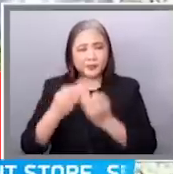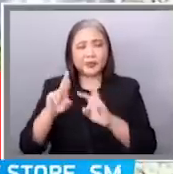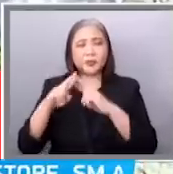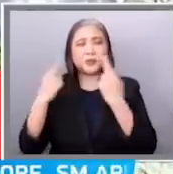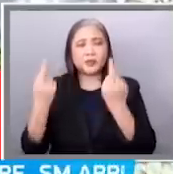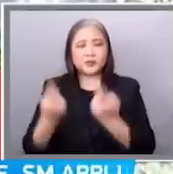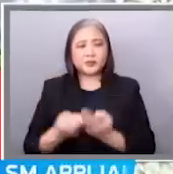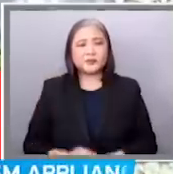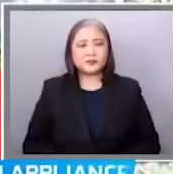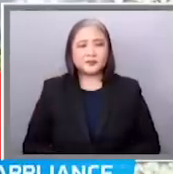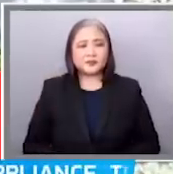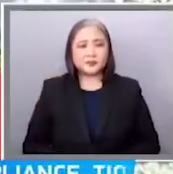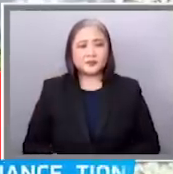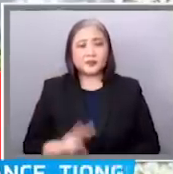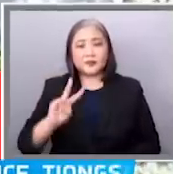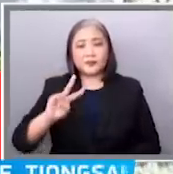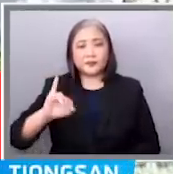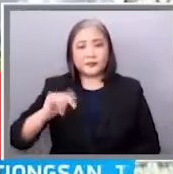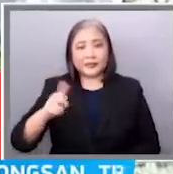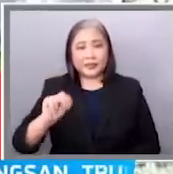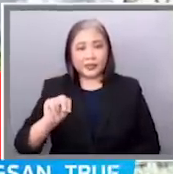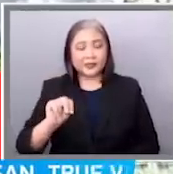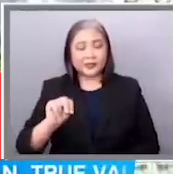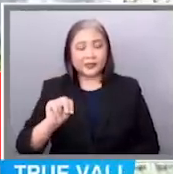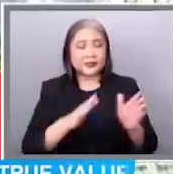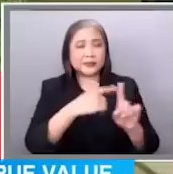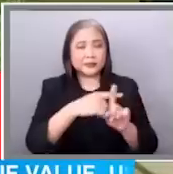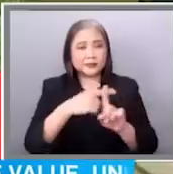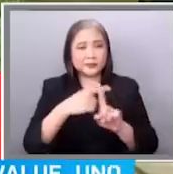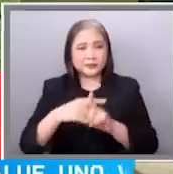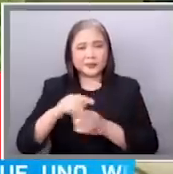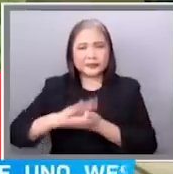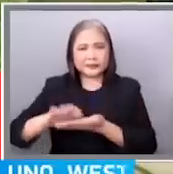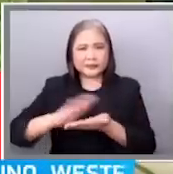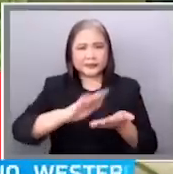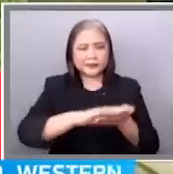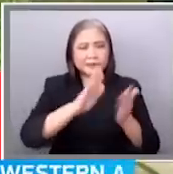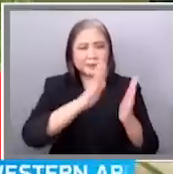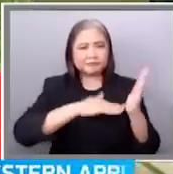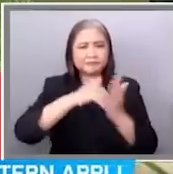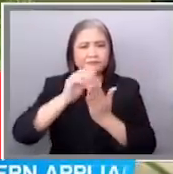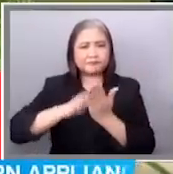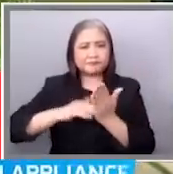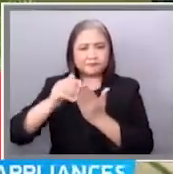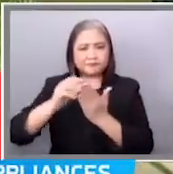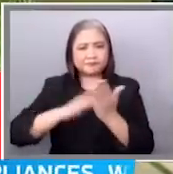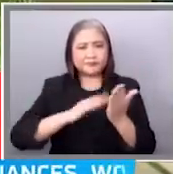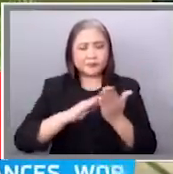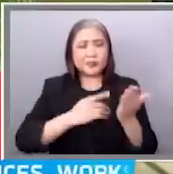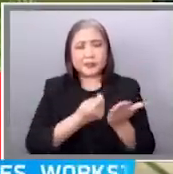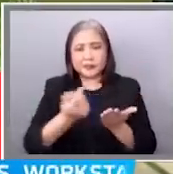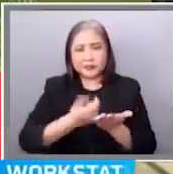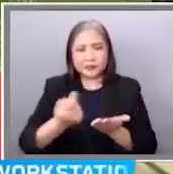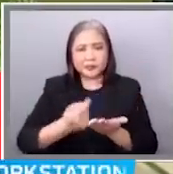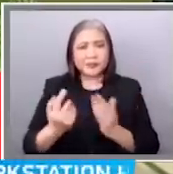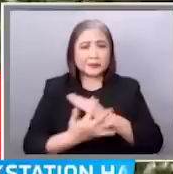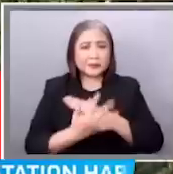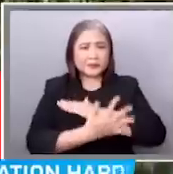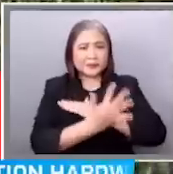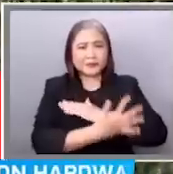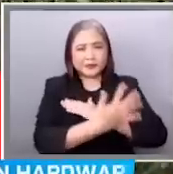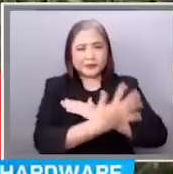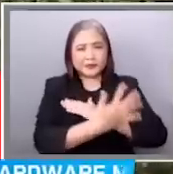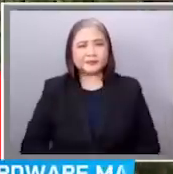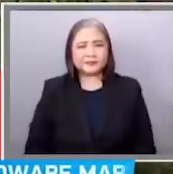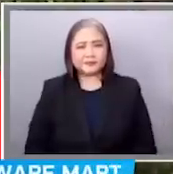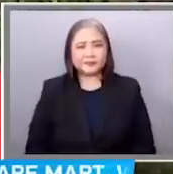Cemetery, kanya-kanya ang pagwawalis, pagpipintura, at pagtatanggal sa mga damong bumalot sa mga puntod. Kaya sa